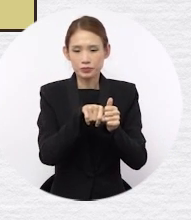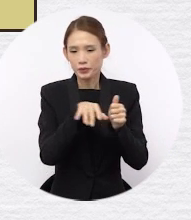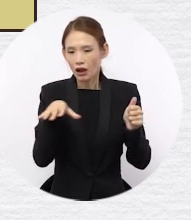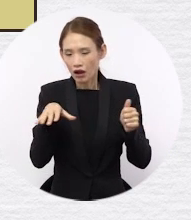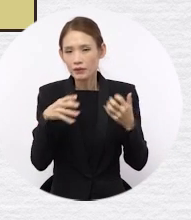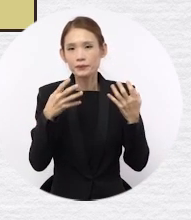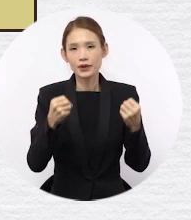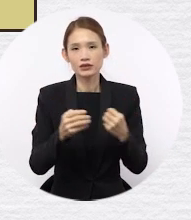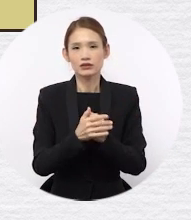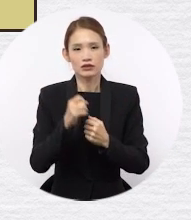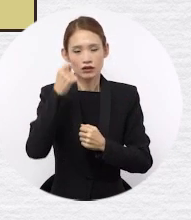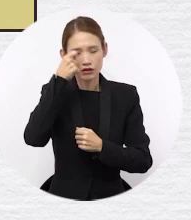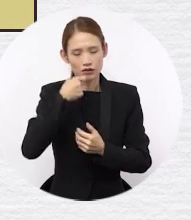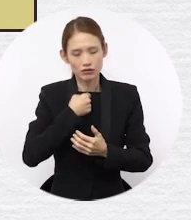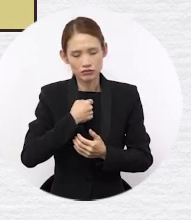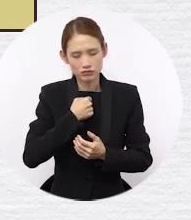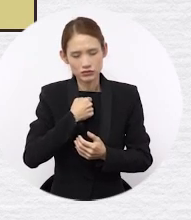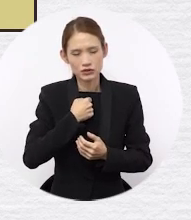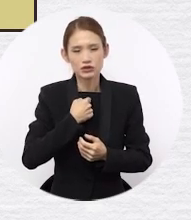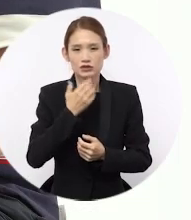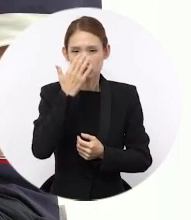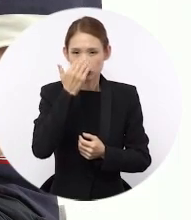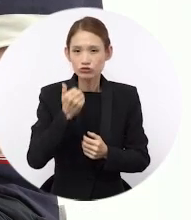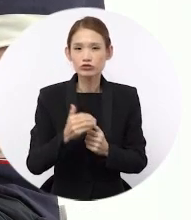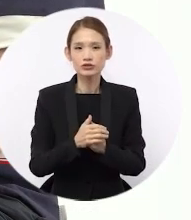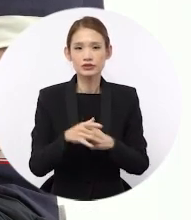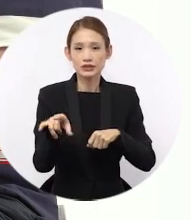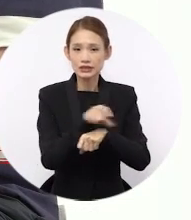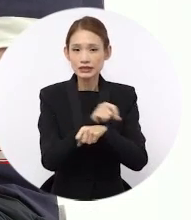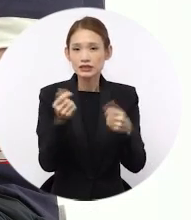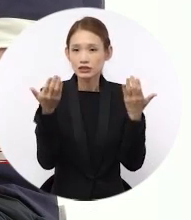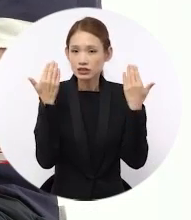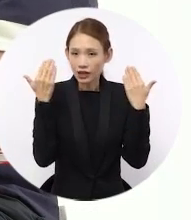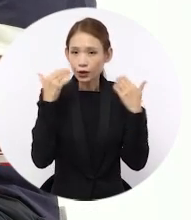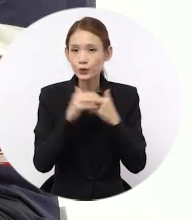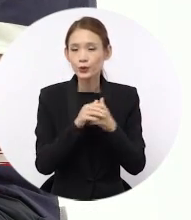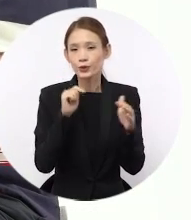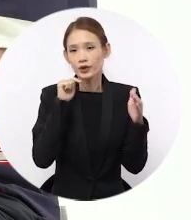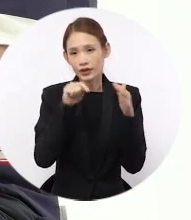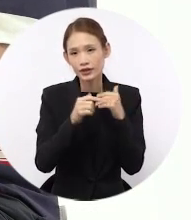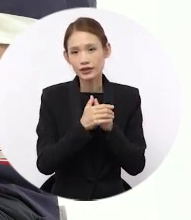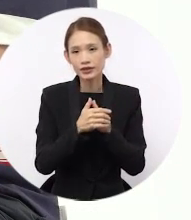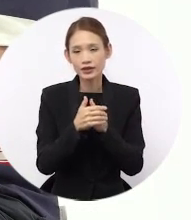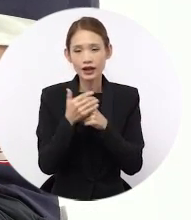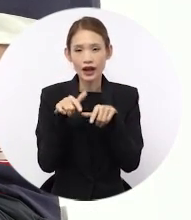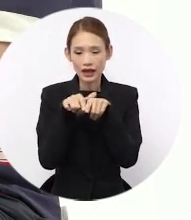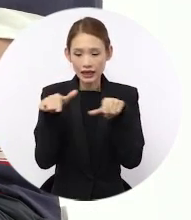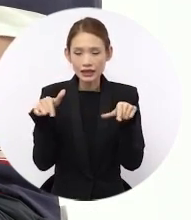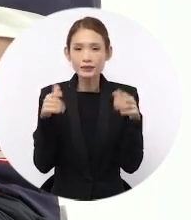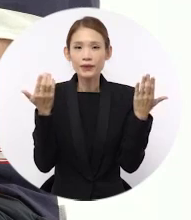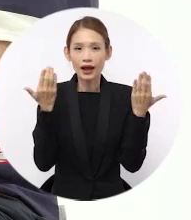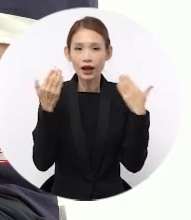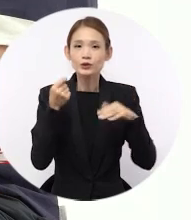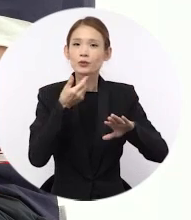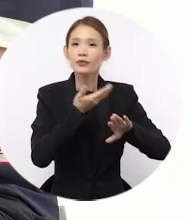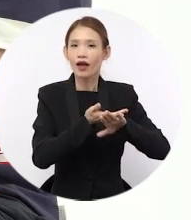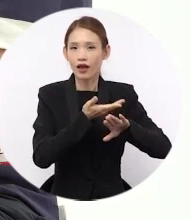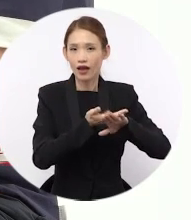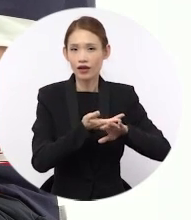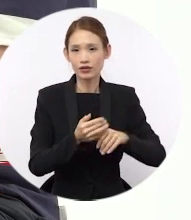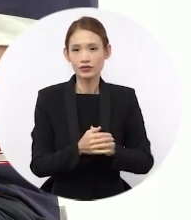그게 너무 서운하고 지루했던 것 같아요. 특수학교는 일반 학교랑은